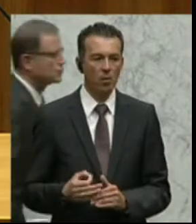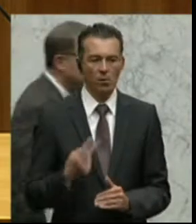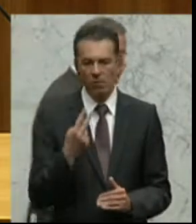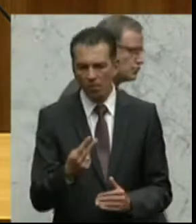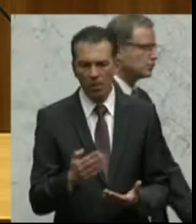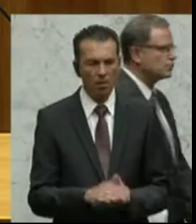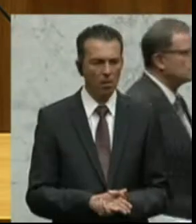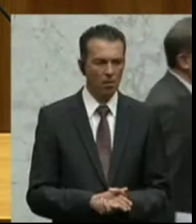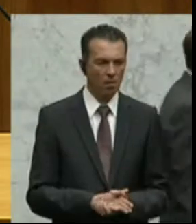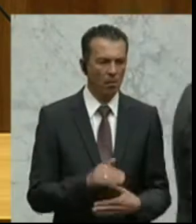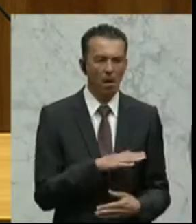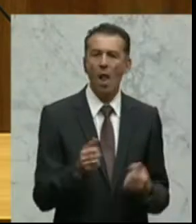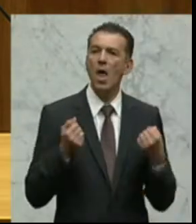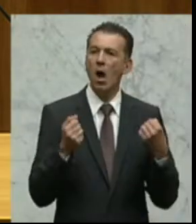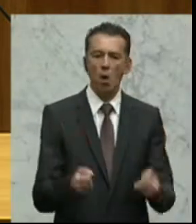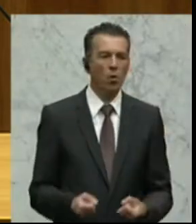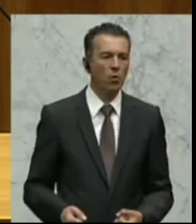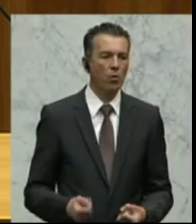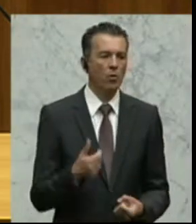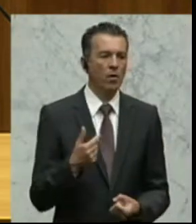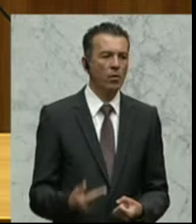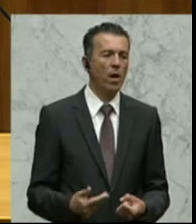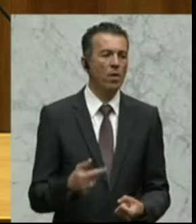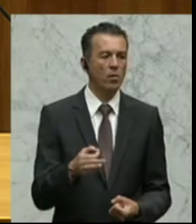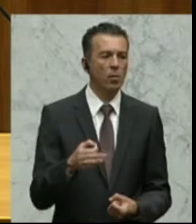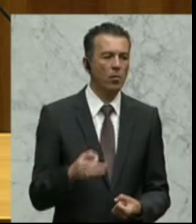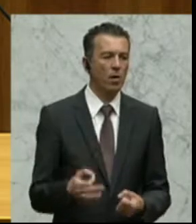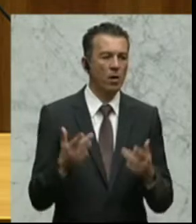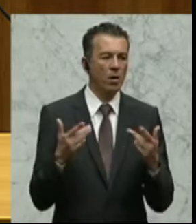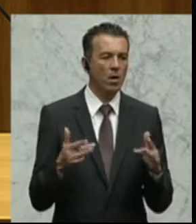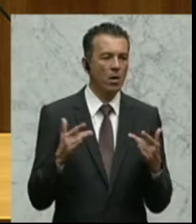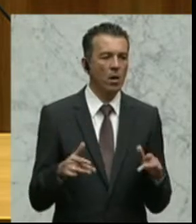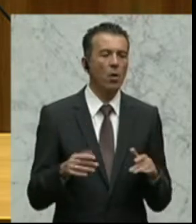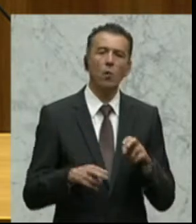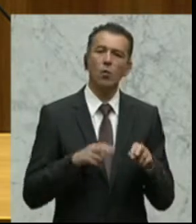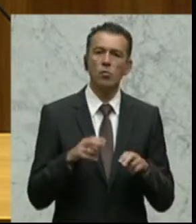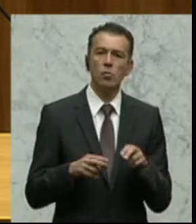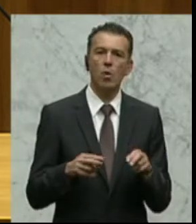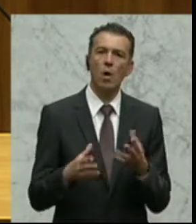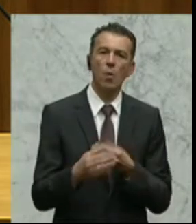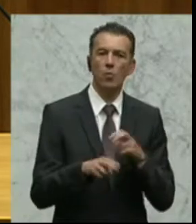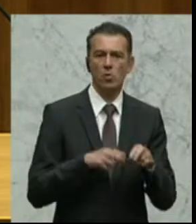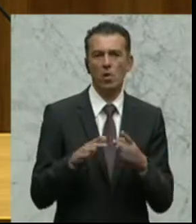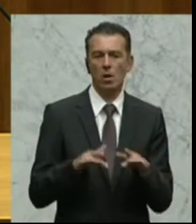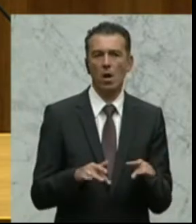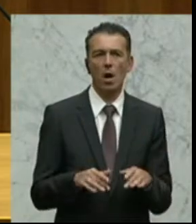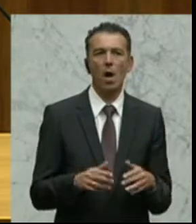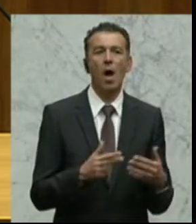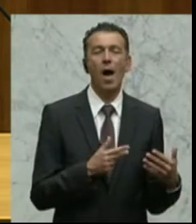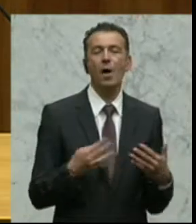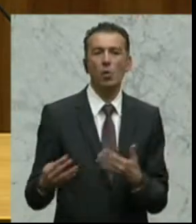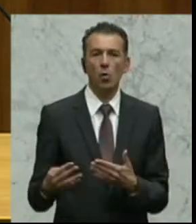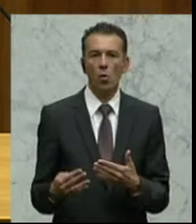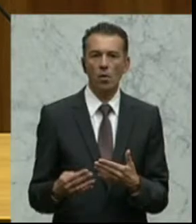alle Autos 32% Luxussteuer bei der Umsatzsteuer hatten. Wir haben 1998 den Spitzensteuersatz zu Recht unter